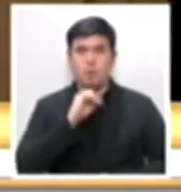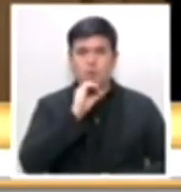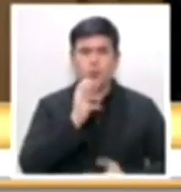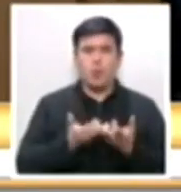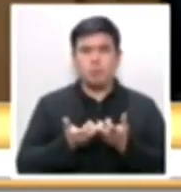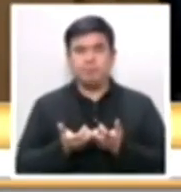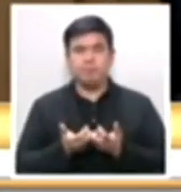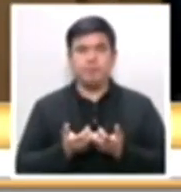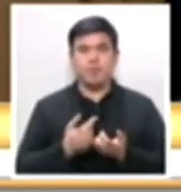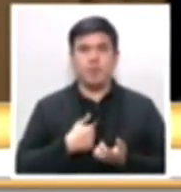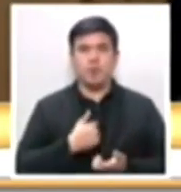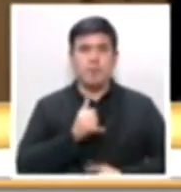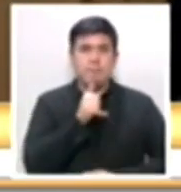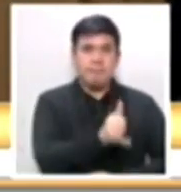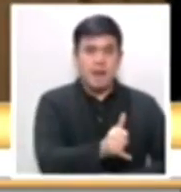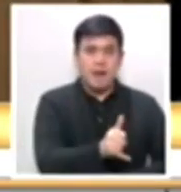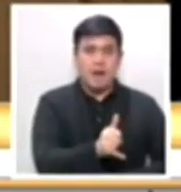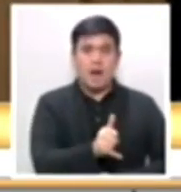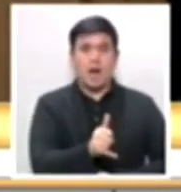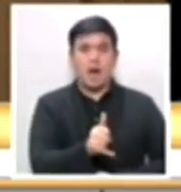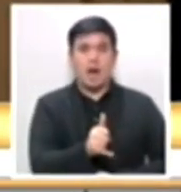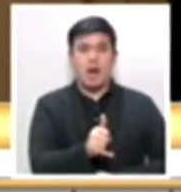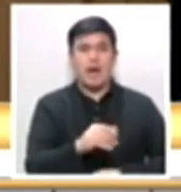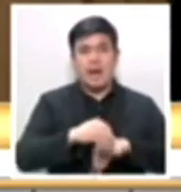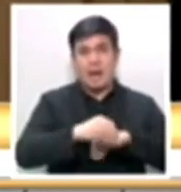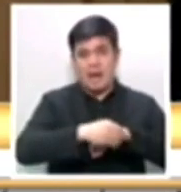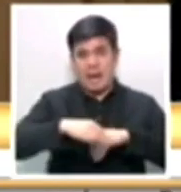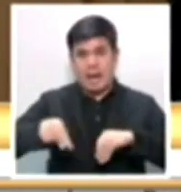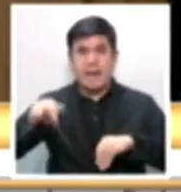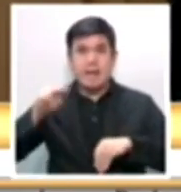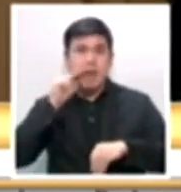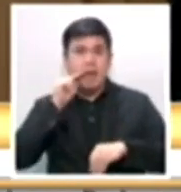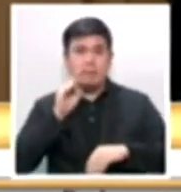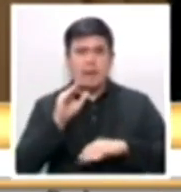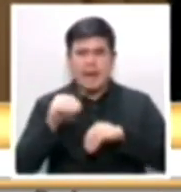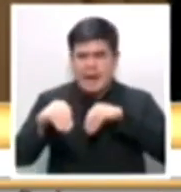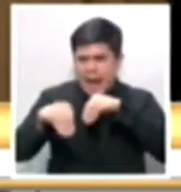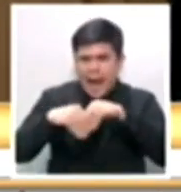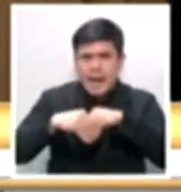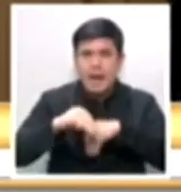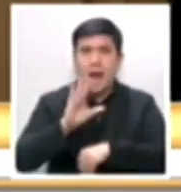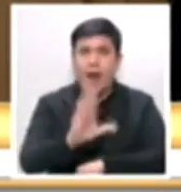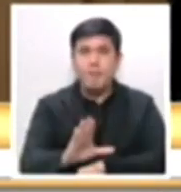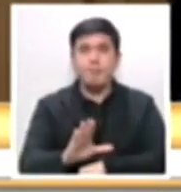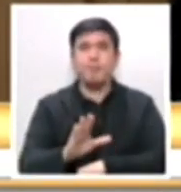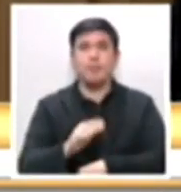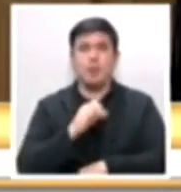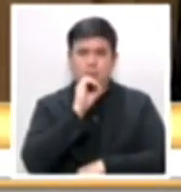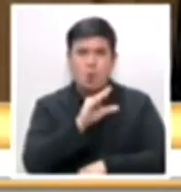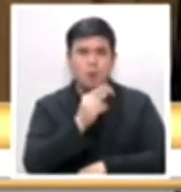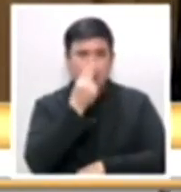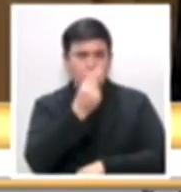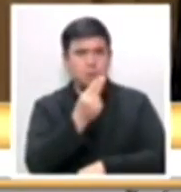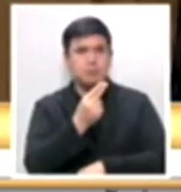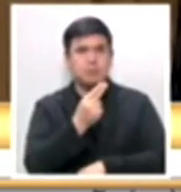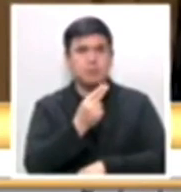แล้วเพราะว่าเราไม่ให้เข้าไปในใกล้แม่น้ำนะครับมีเขตที่เราไม่ให้พัฒนาแล้วผมเข้าใจว่าเรา